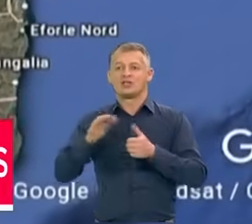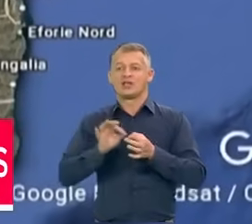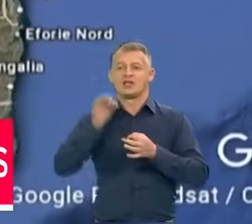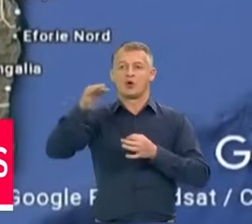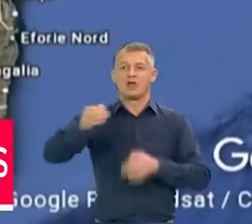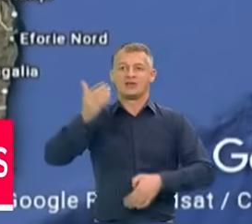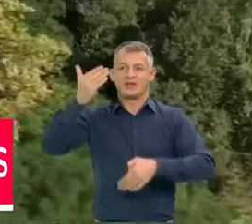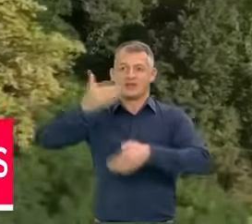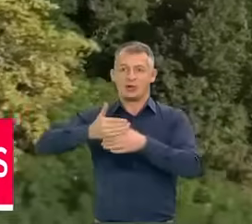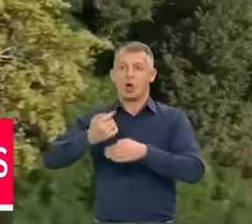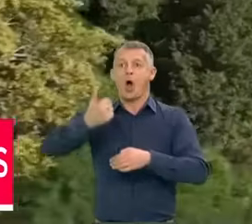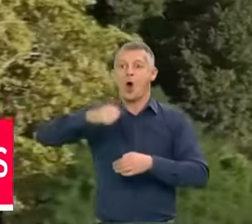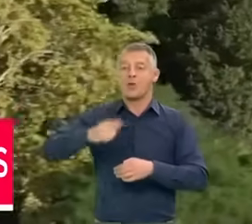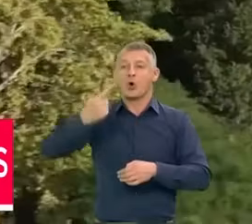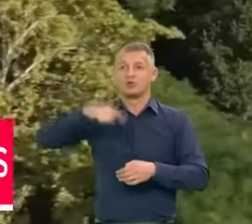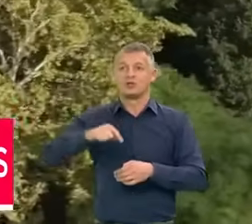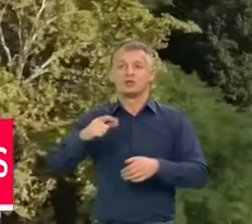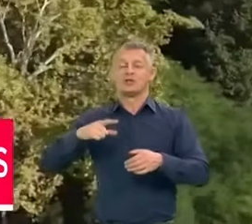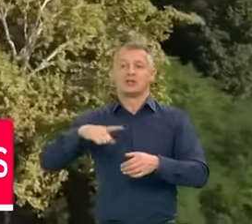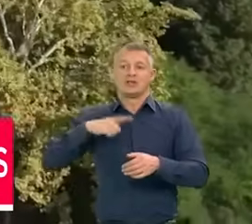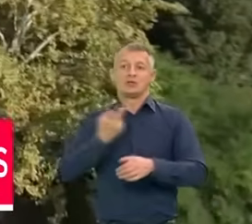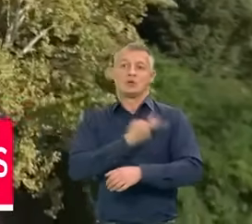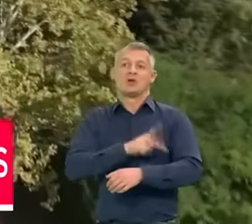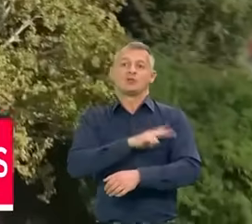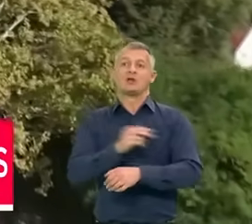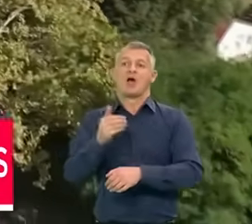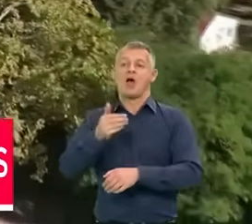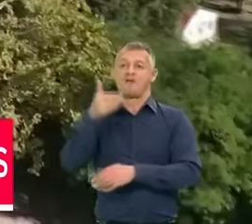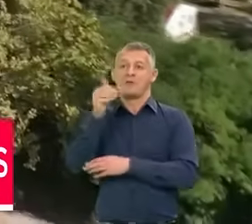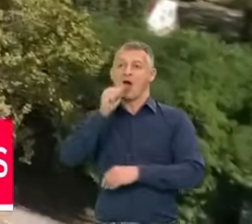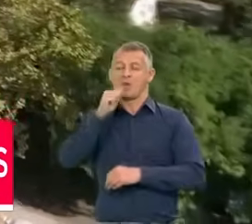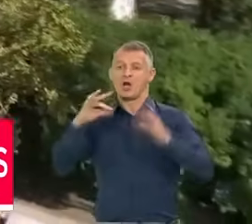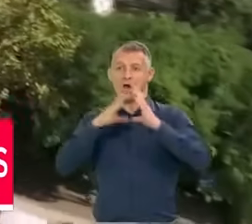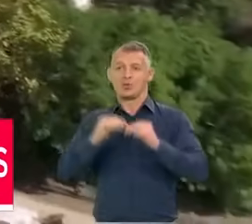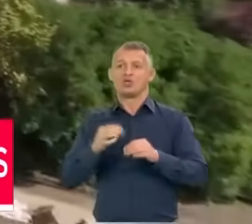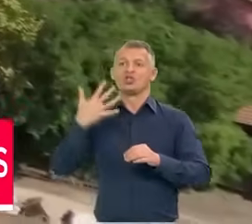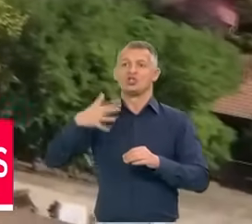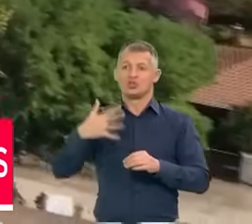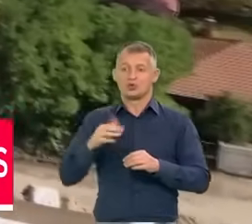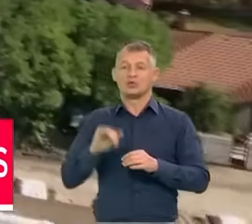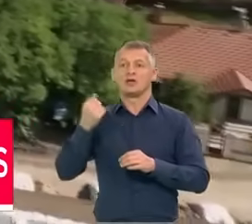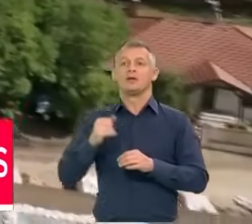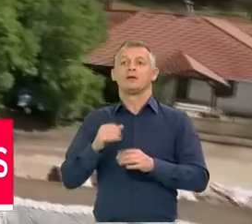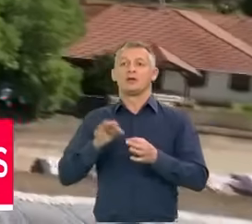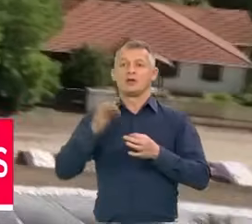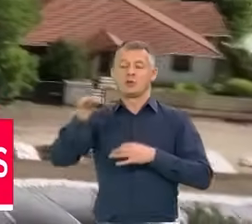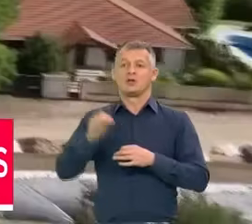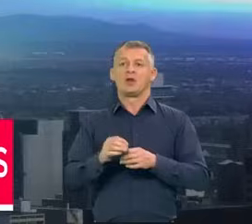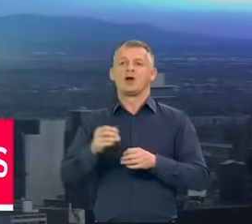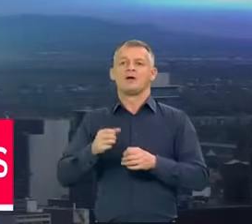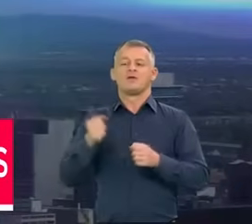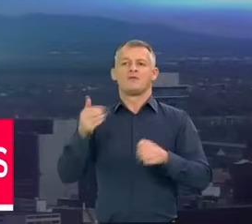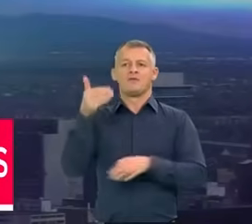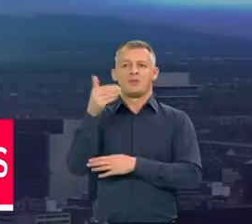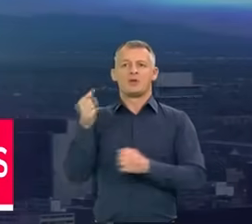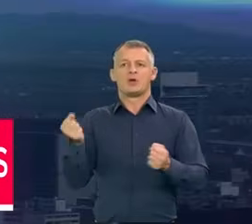care 1100 se află sub administrarea Apelor Române și alți 500 Sunt la Agenția Națională de îmbunătățire funciare